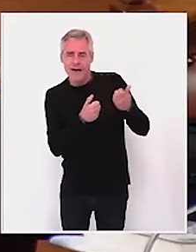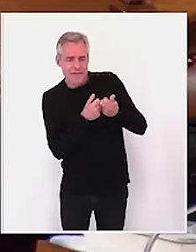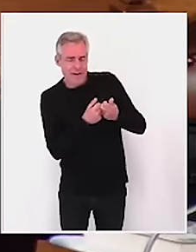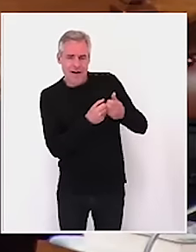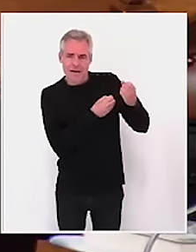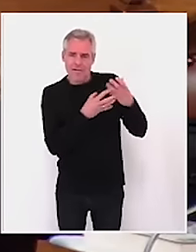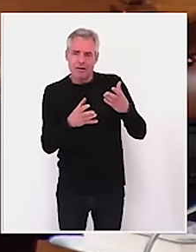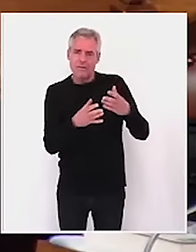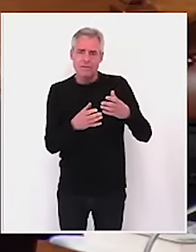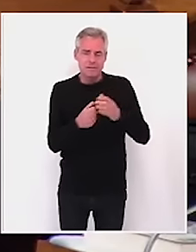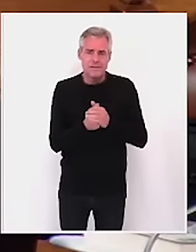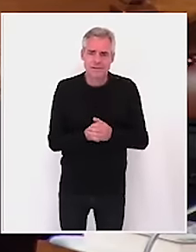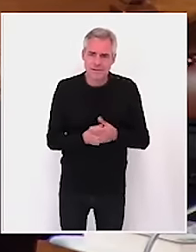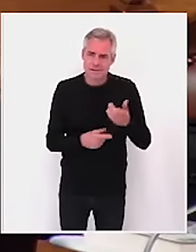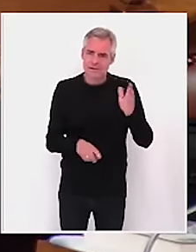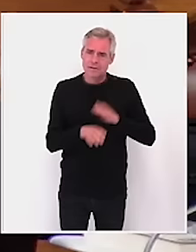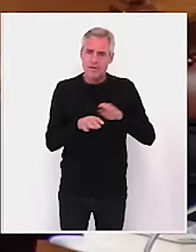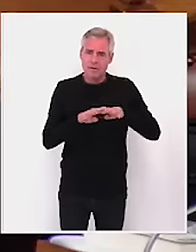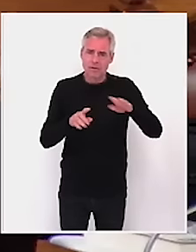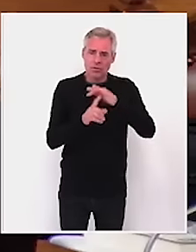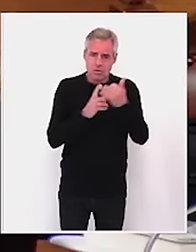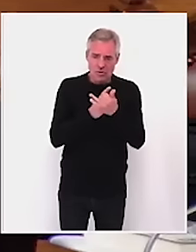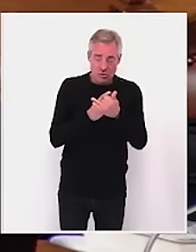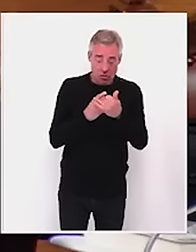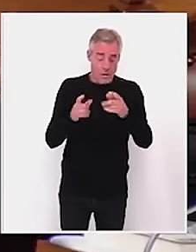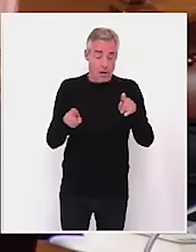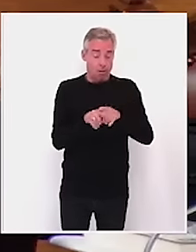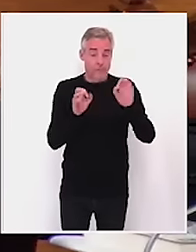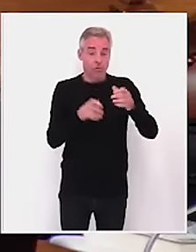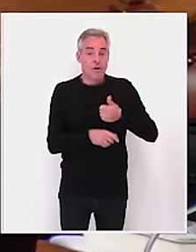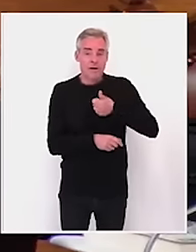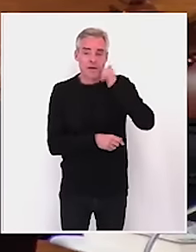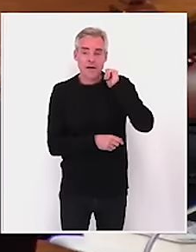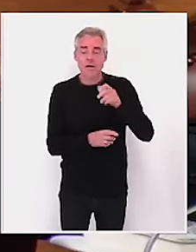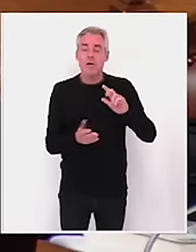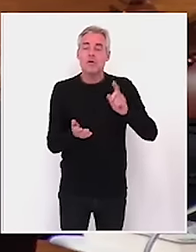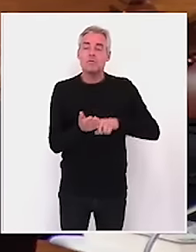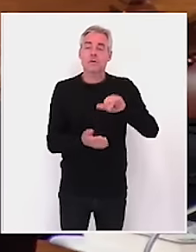élans maxulinistes sur les réseaux sociaux notamment, mais, et en même temps, le droit